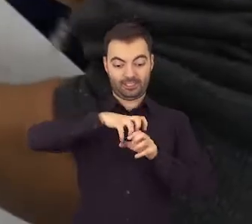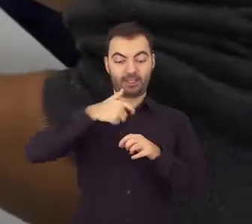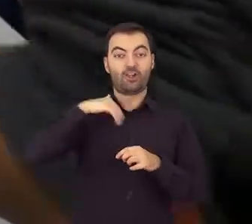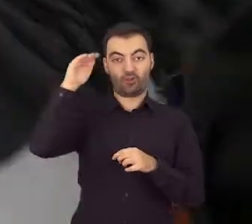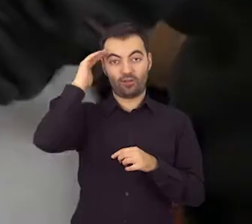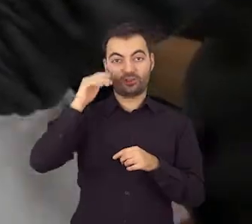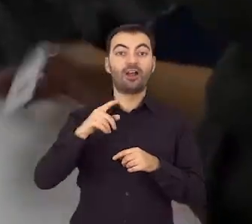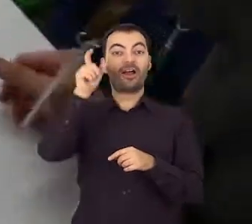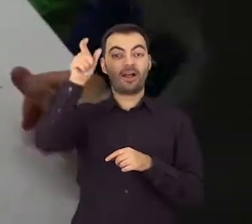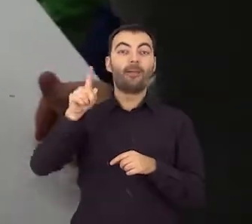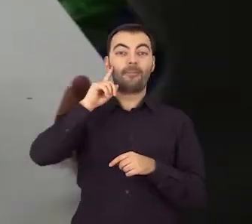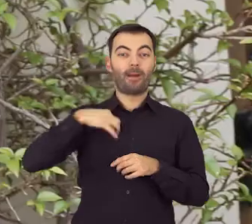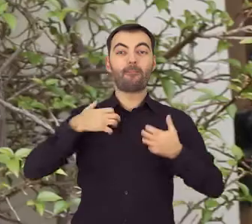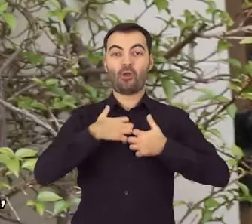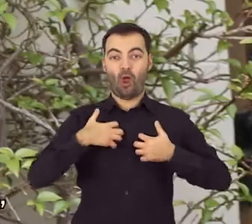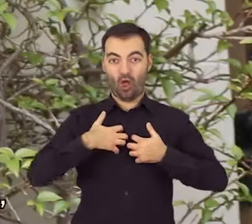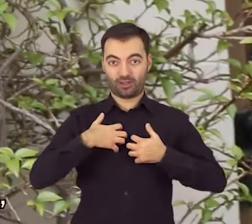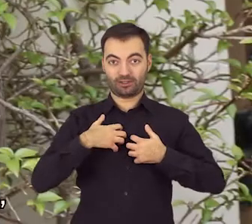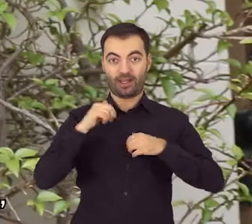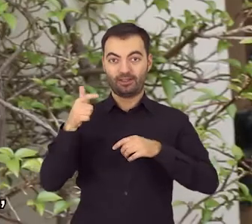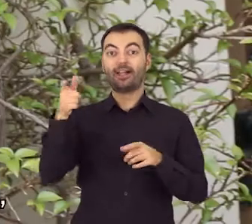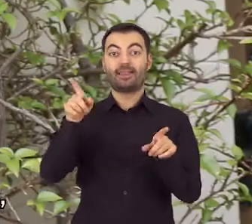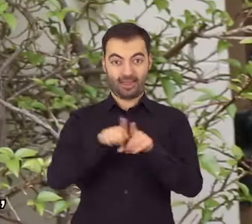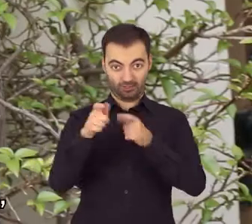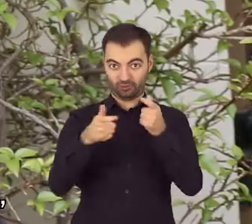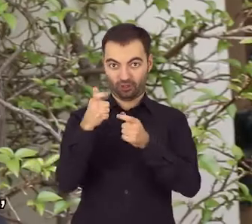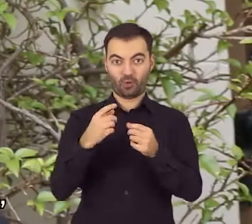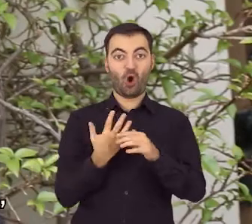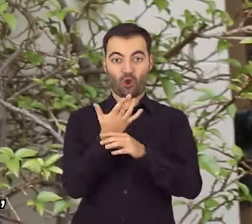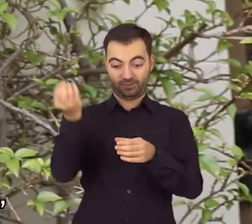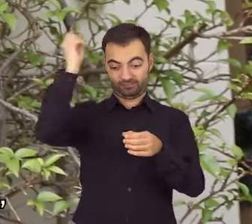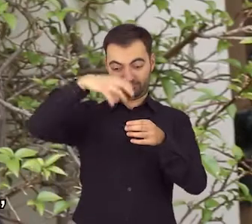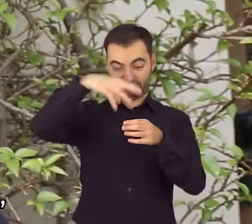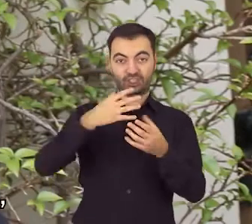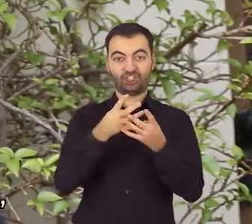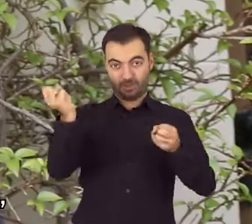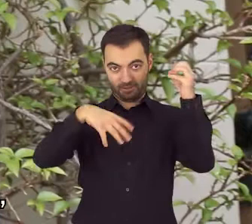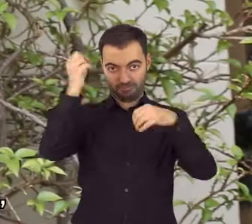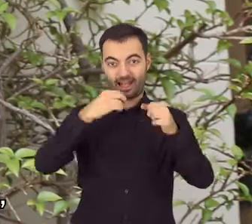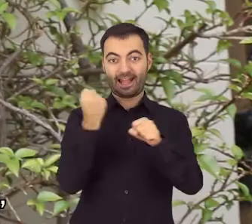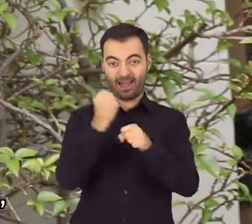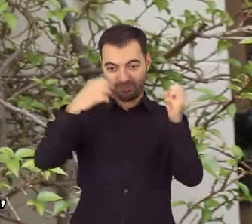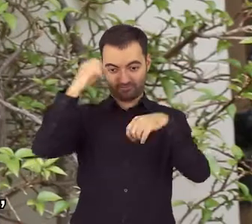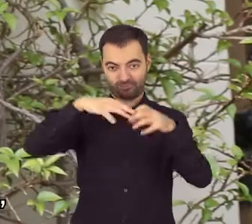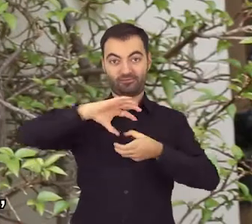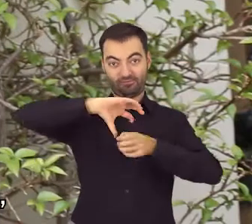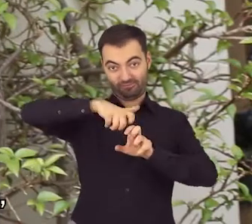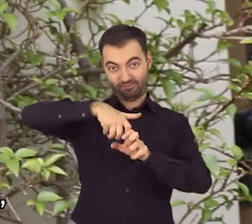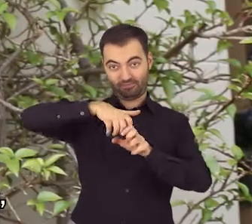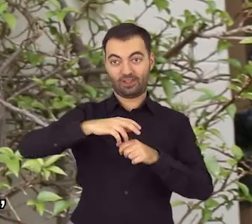się, że pewien biolog zamknął właśnie taką roślinkę z ziemią i różnymi